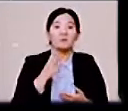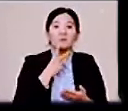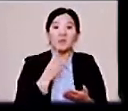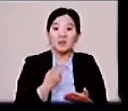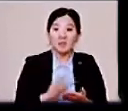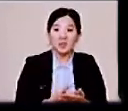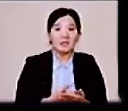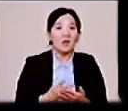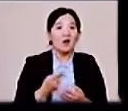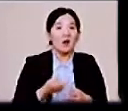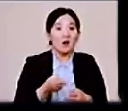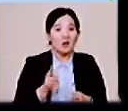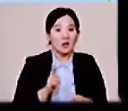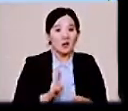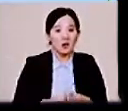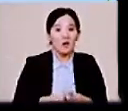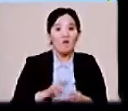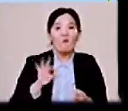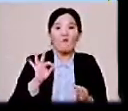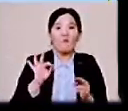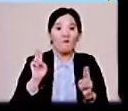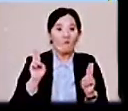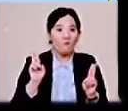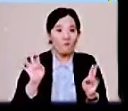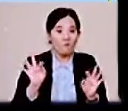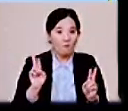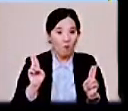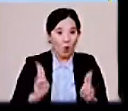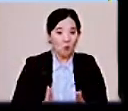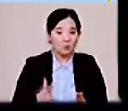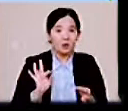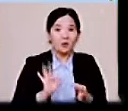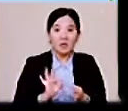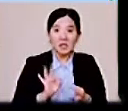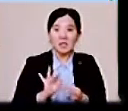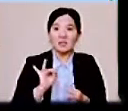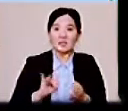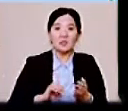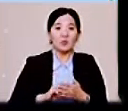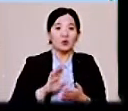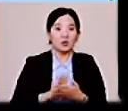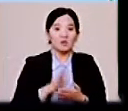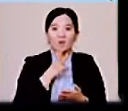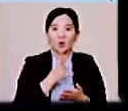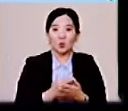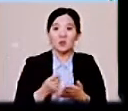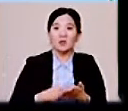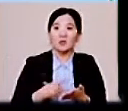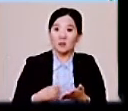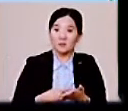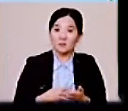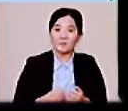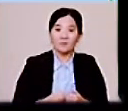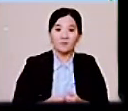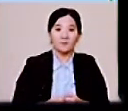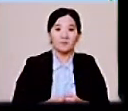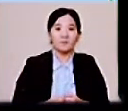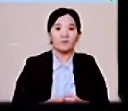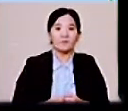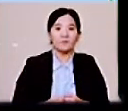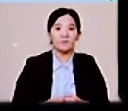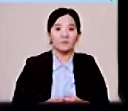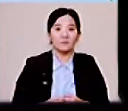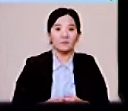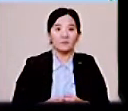Посмотрите формулу и запишите ее, пожалуйста, ребят, у себя в тетради.